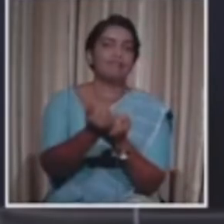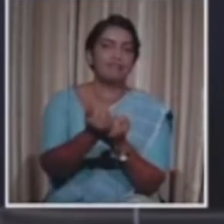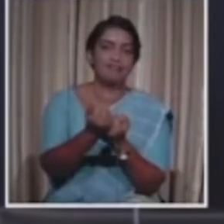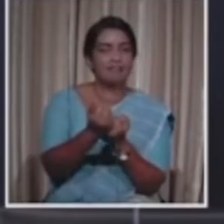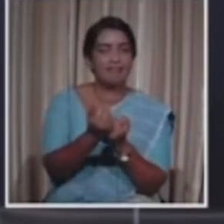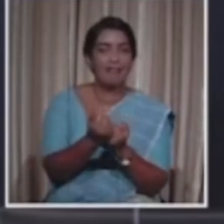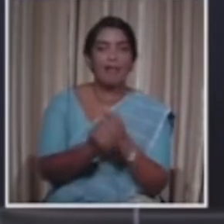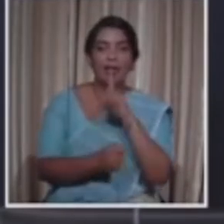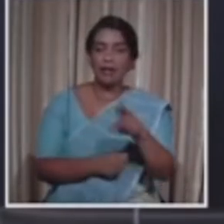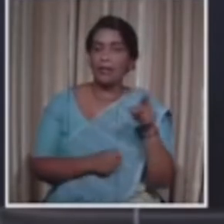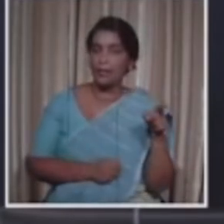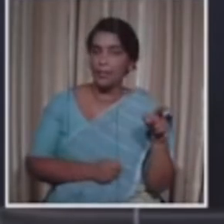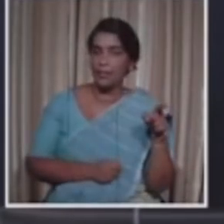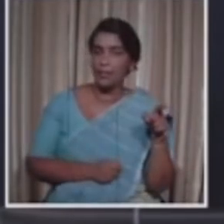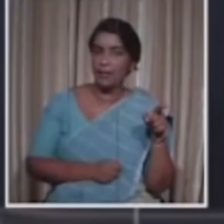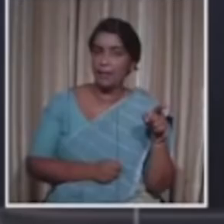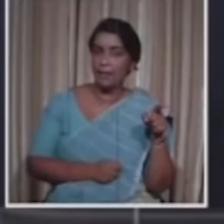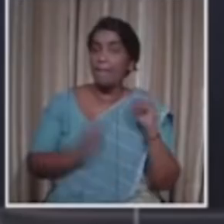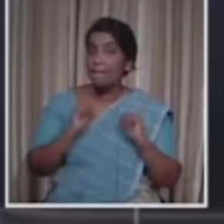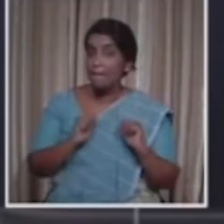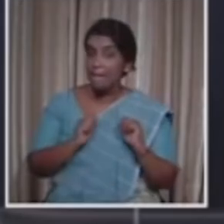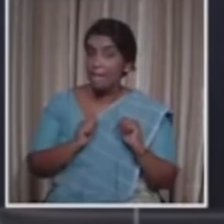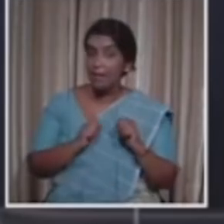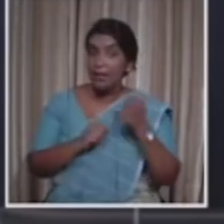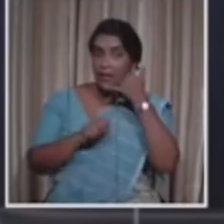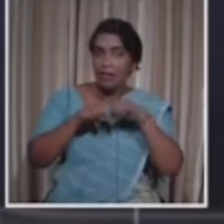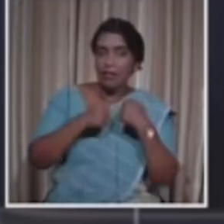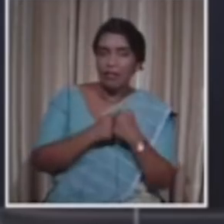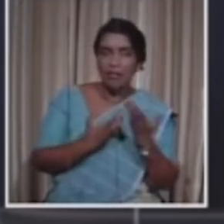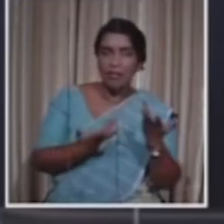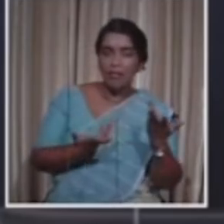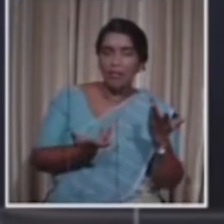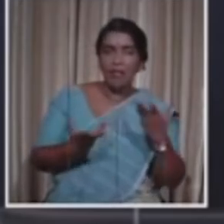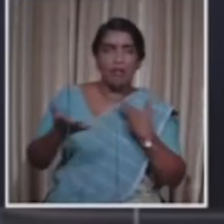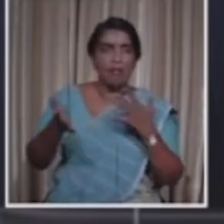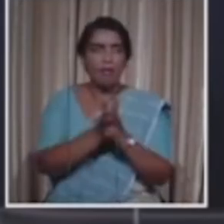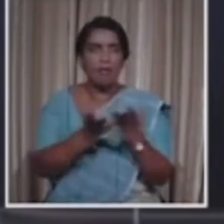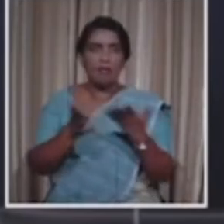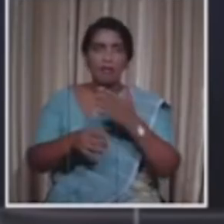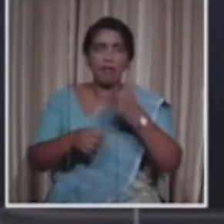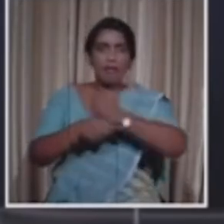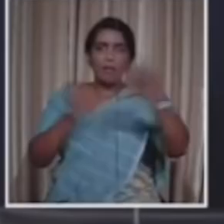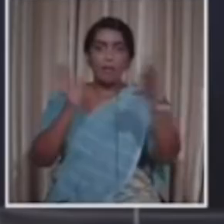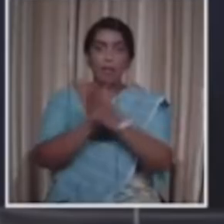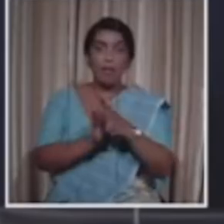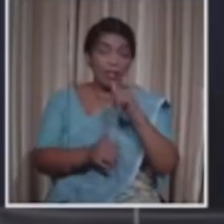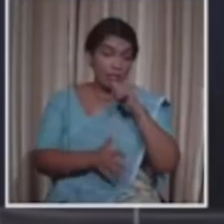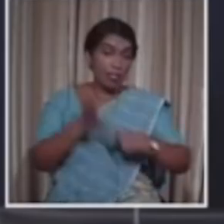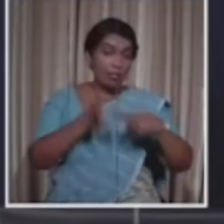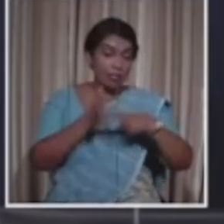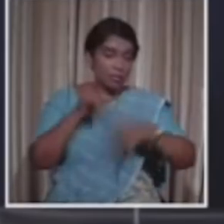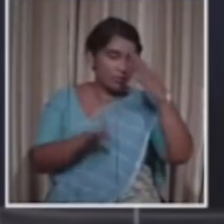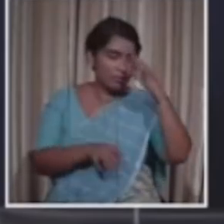යන්නම් කියලා. එතකොට මොකද්ද උනේ? එතකොට සජබට පුළංකමක් තිබුණේ නෑ. ඒකට එකඟ වෙන්න මේ දේශපාලන යථාර්ථය අපි තේරුම්